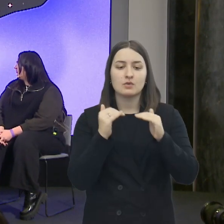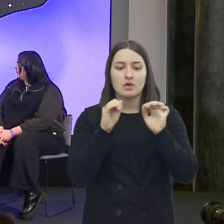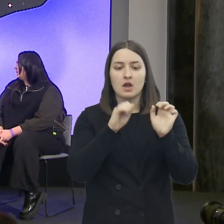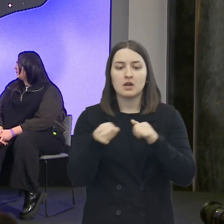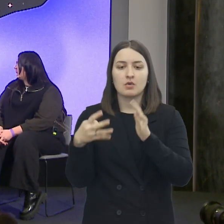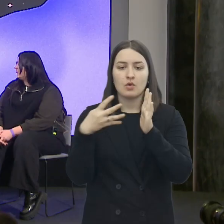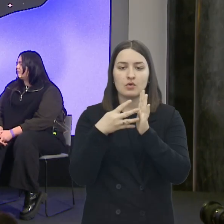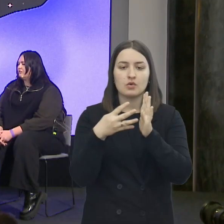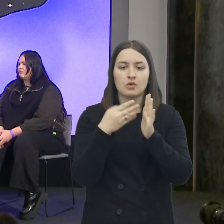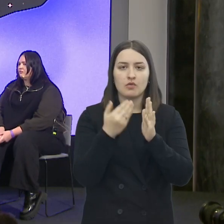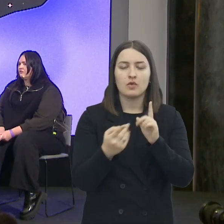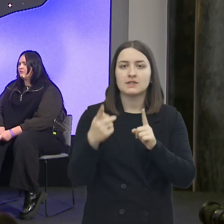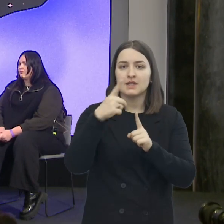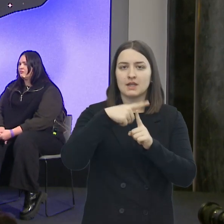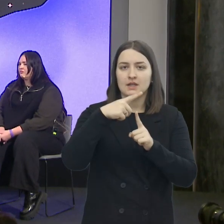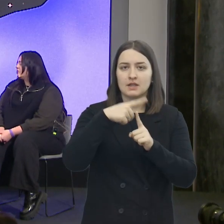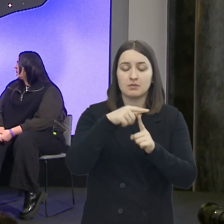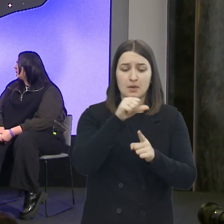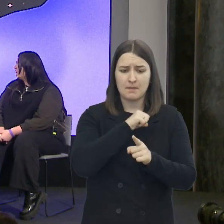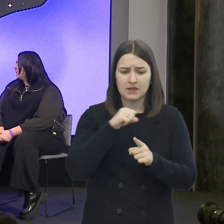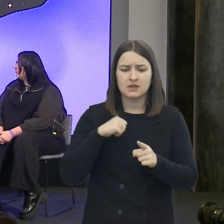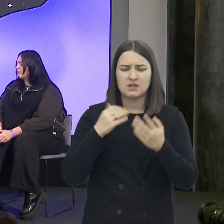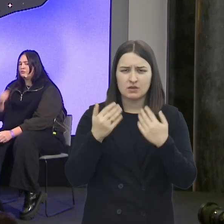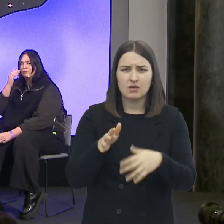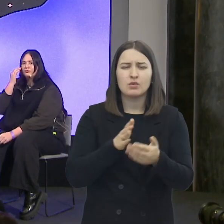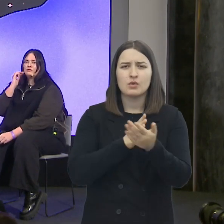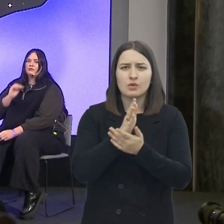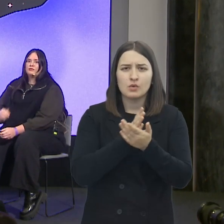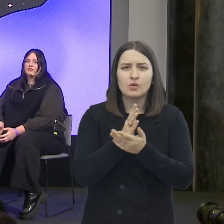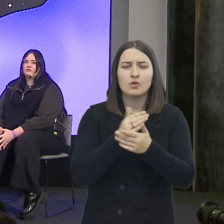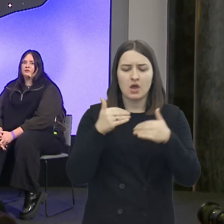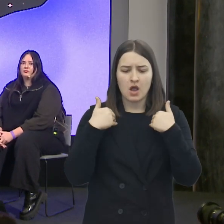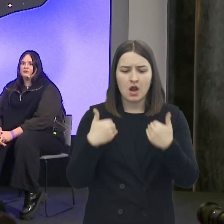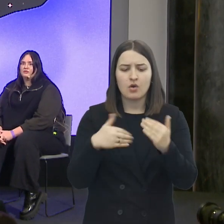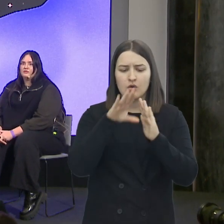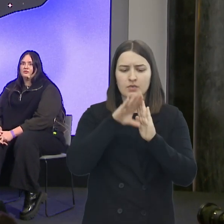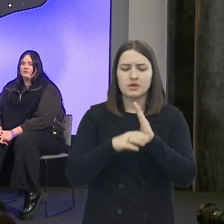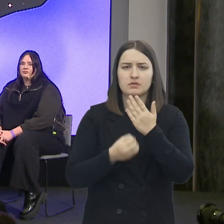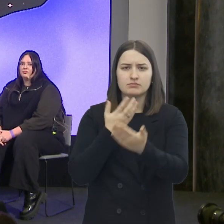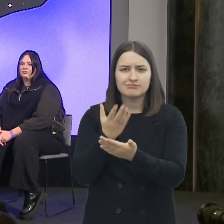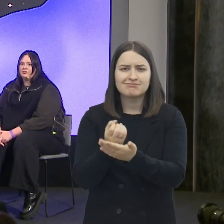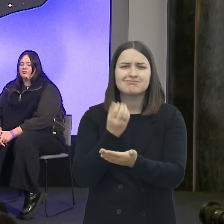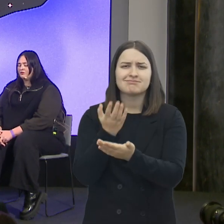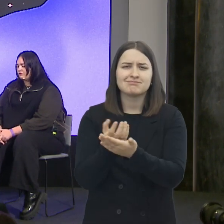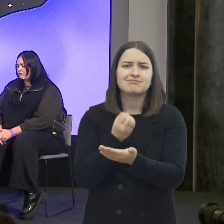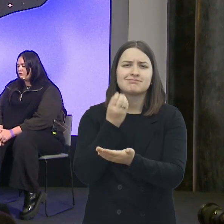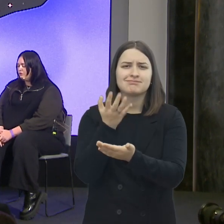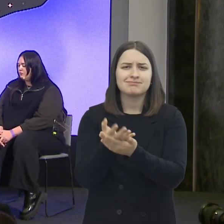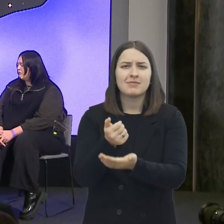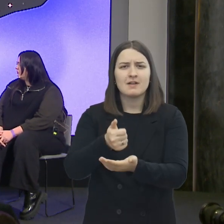keletą metų teikiame rekomendacijas, kad seniai turėtų būti įtvirtintas lytinės tapatybės ir lyties